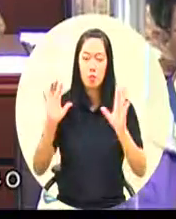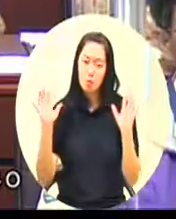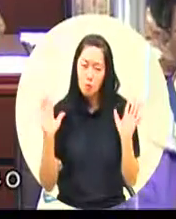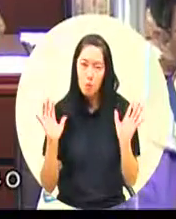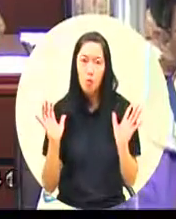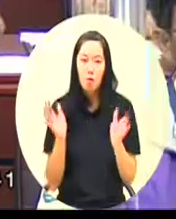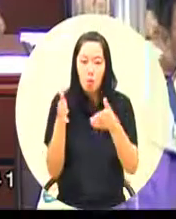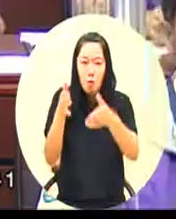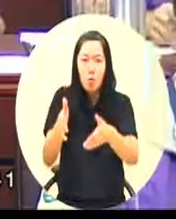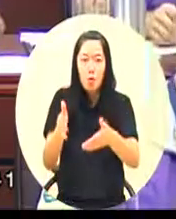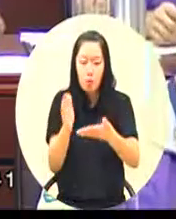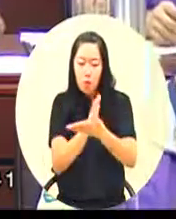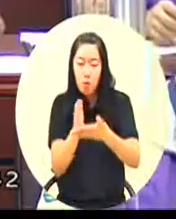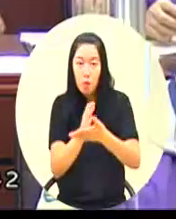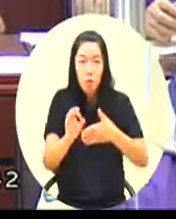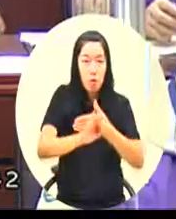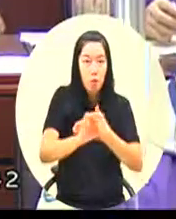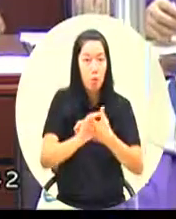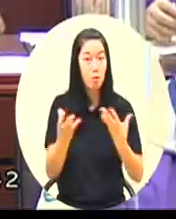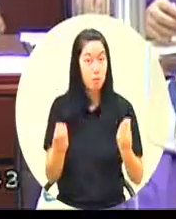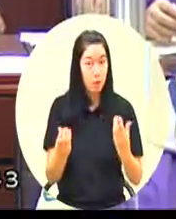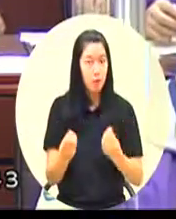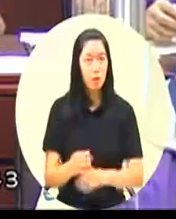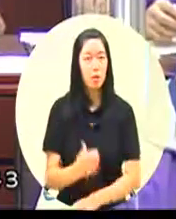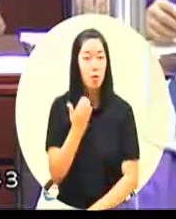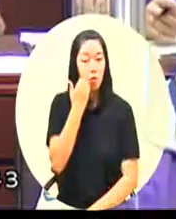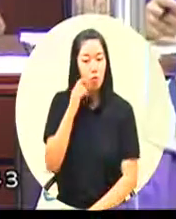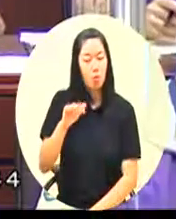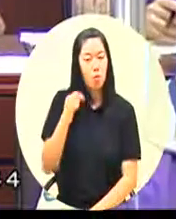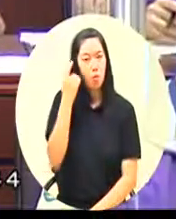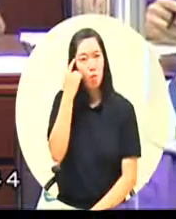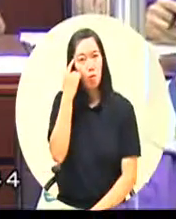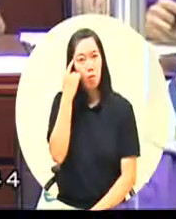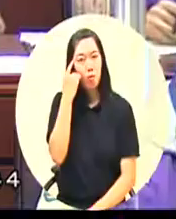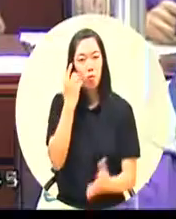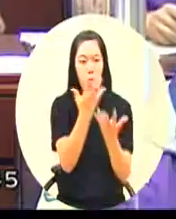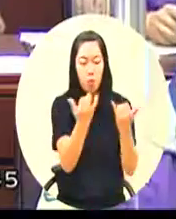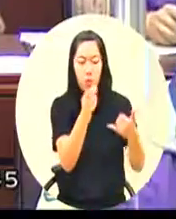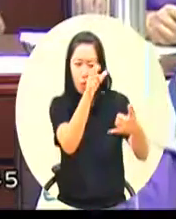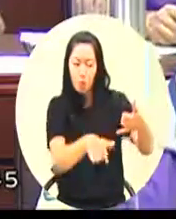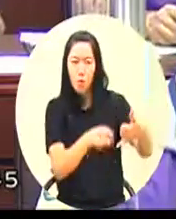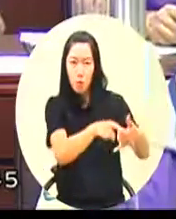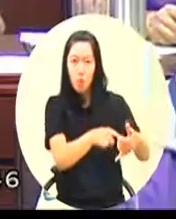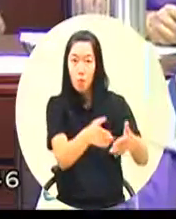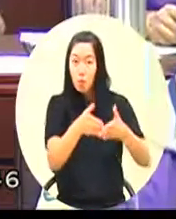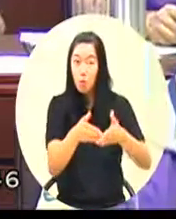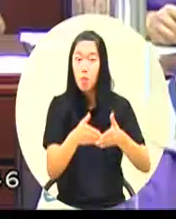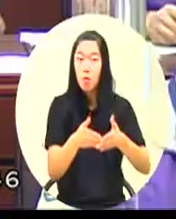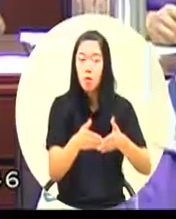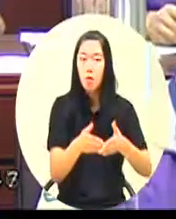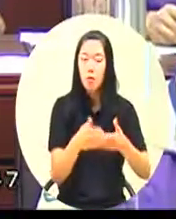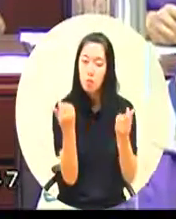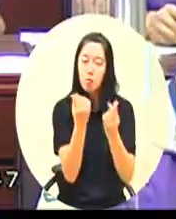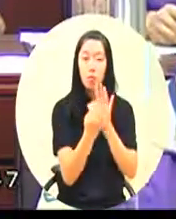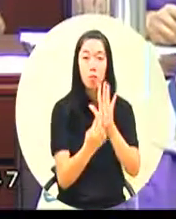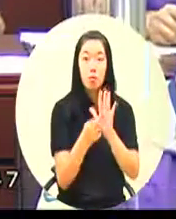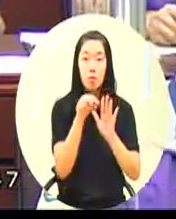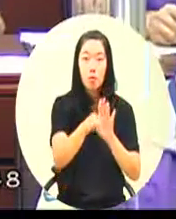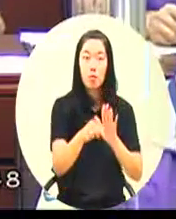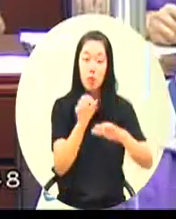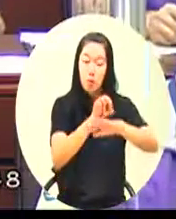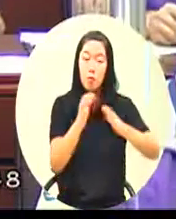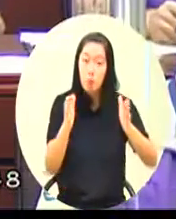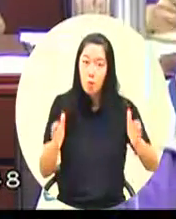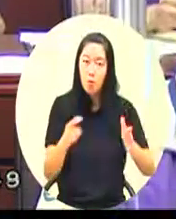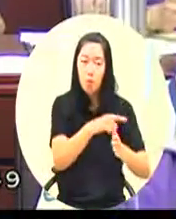什么样的测验哈。那如果说老师觉得这个孩子有特别需要，比如说他在学习上有迟